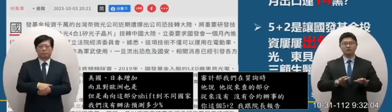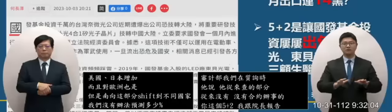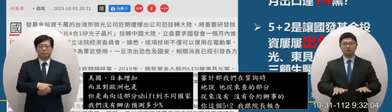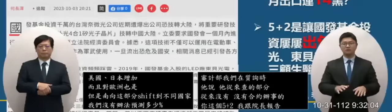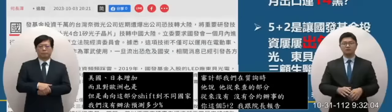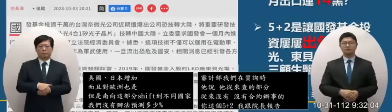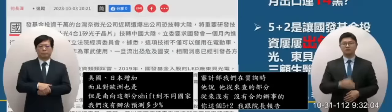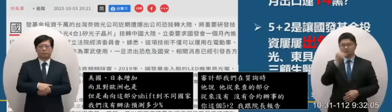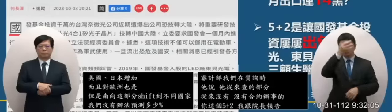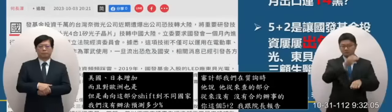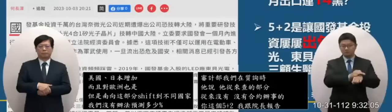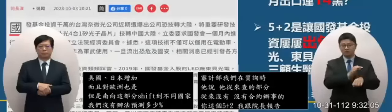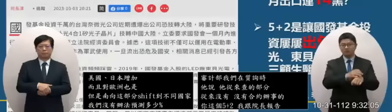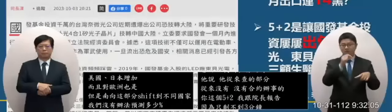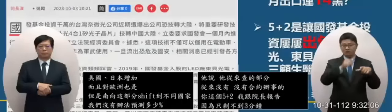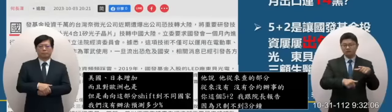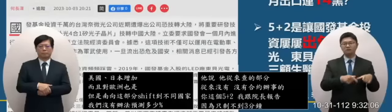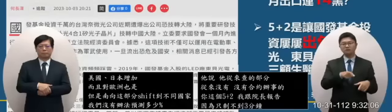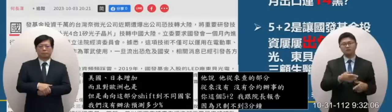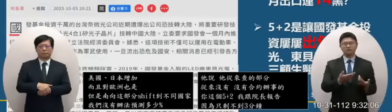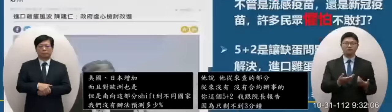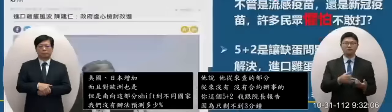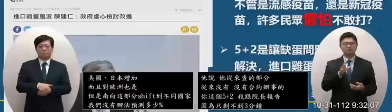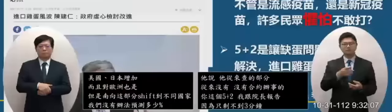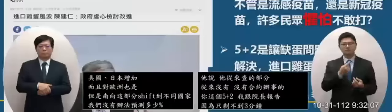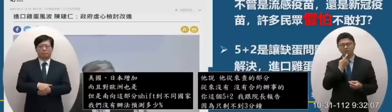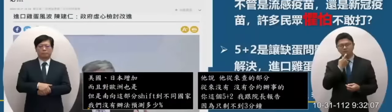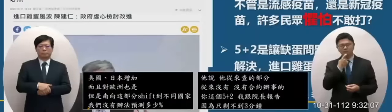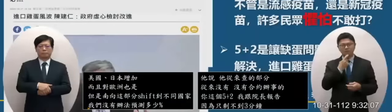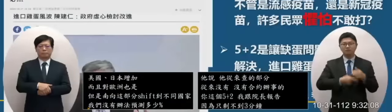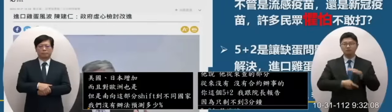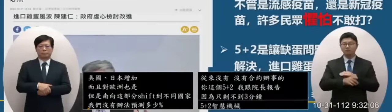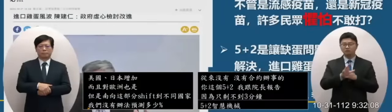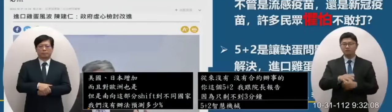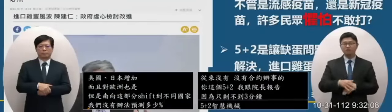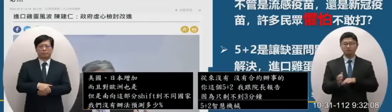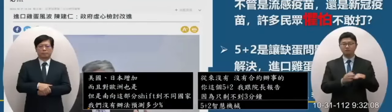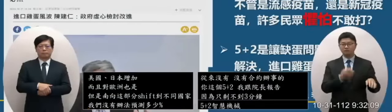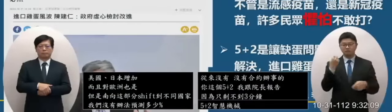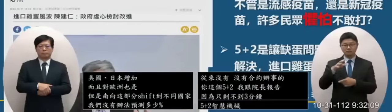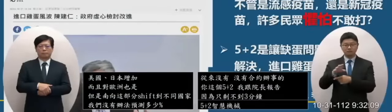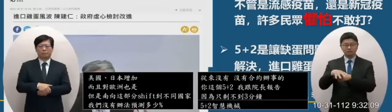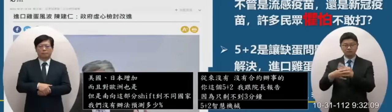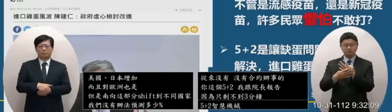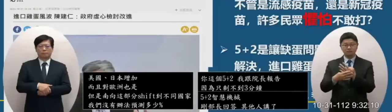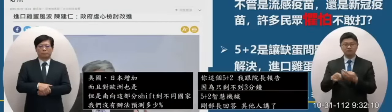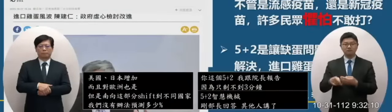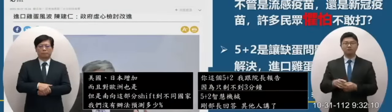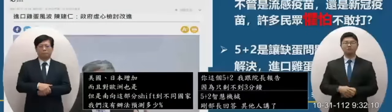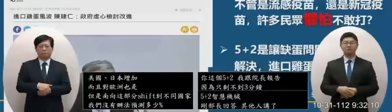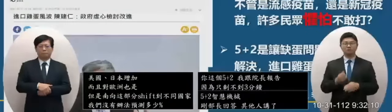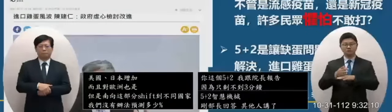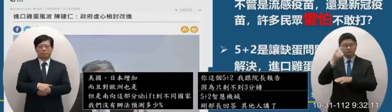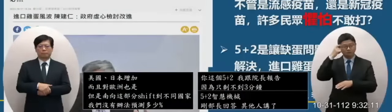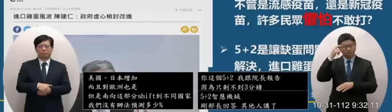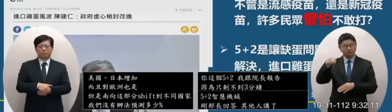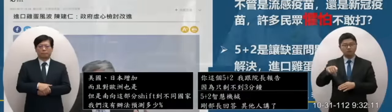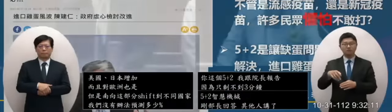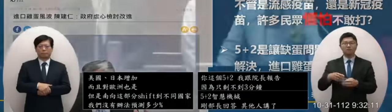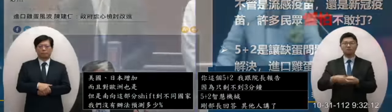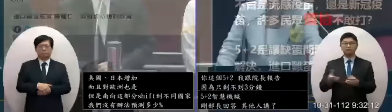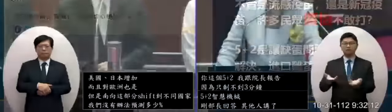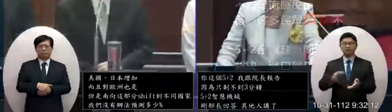是高端弊案连连。然后我们看到你的这个什么新农业的部分呢超失，然后最离谱，我跟院长报告呢，就